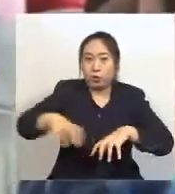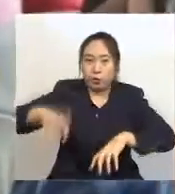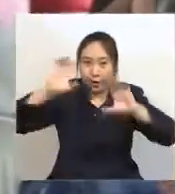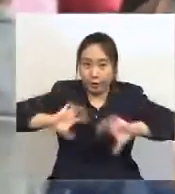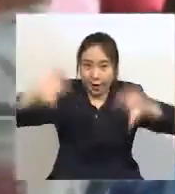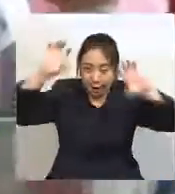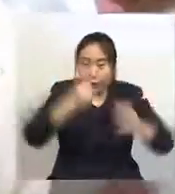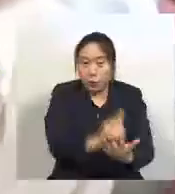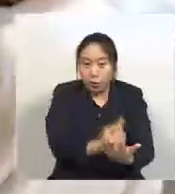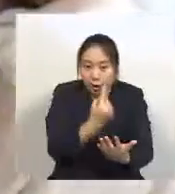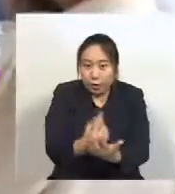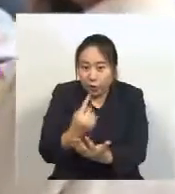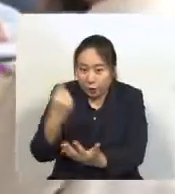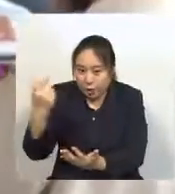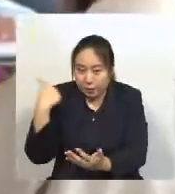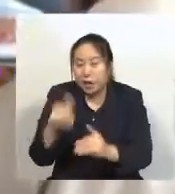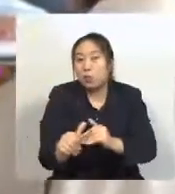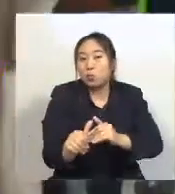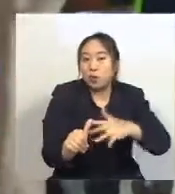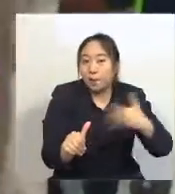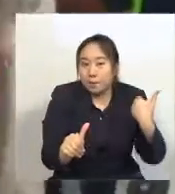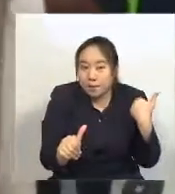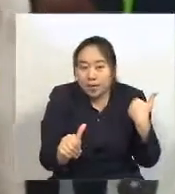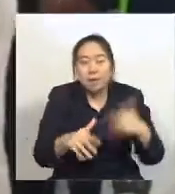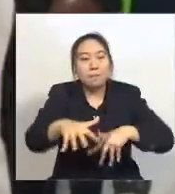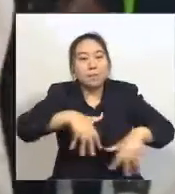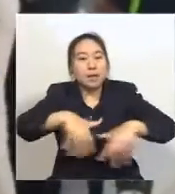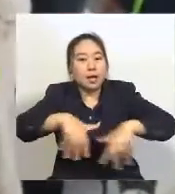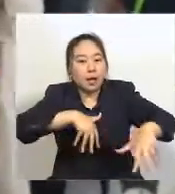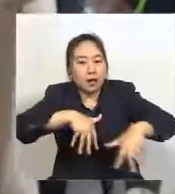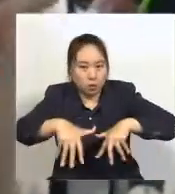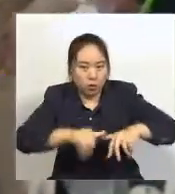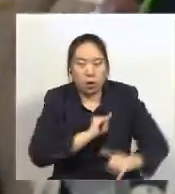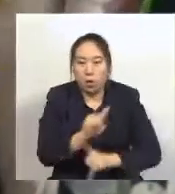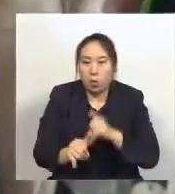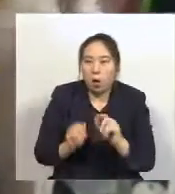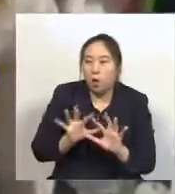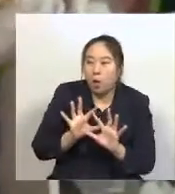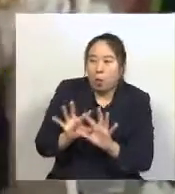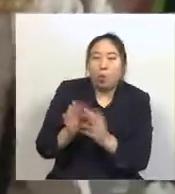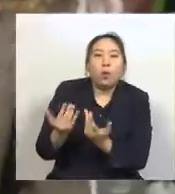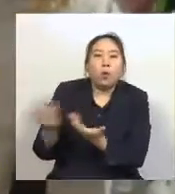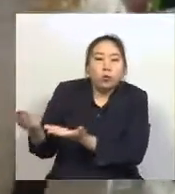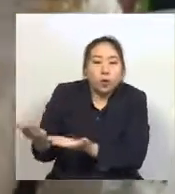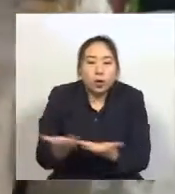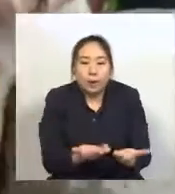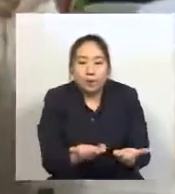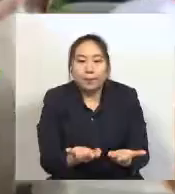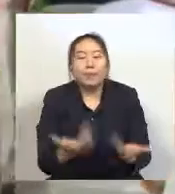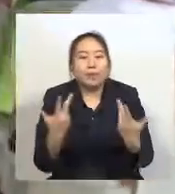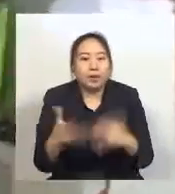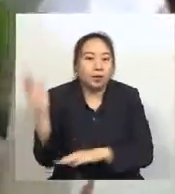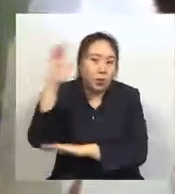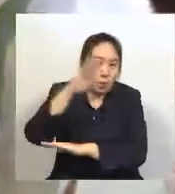ราชการในสังกัดรวมถึงผู้นำท้องถิ่นและประชาชนมาร่วมให้การต้อนรับเป็นจำนวนมากจ